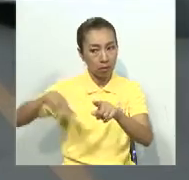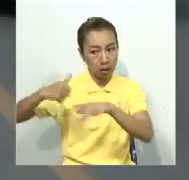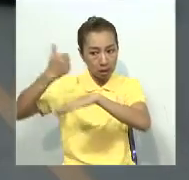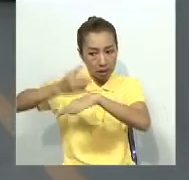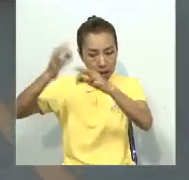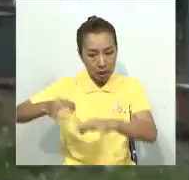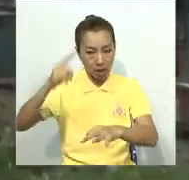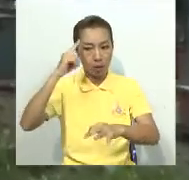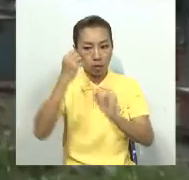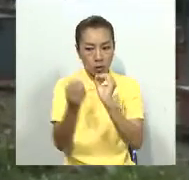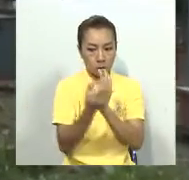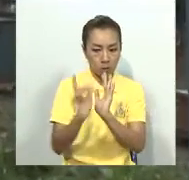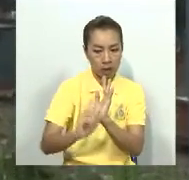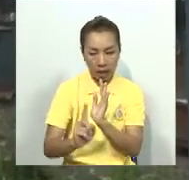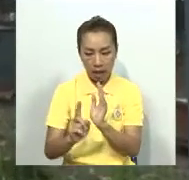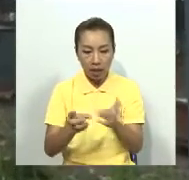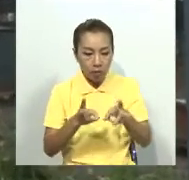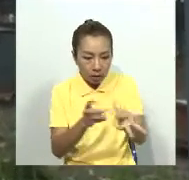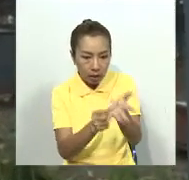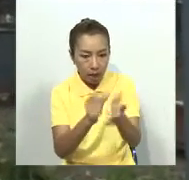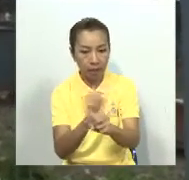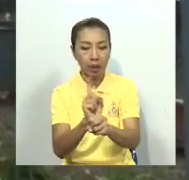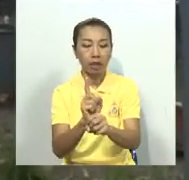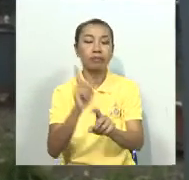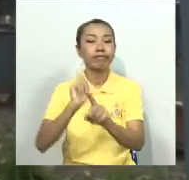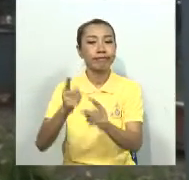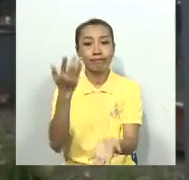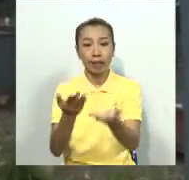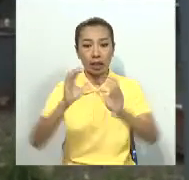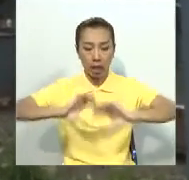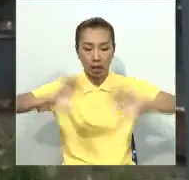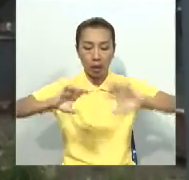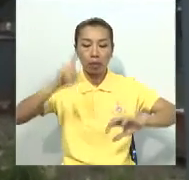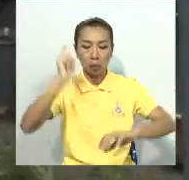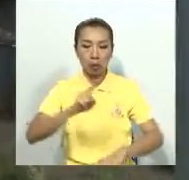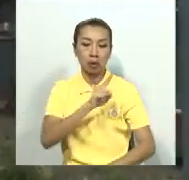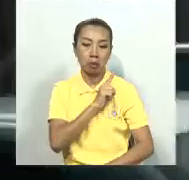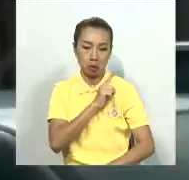ากษาเพื่อหาแนวทางแก้ไขนะคะซึ่งไม่ว่ายังไงก็ตามรัฐบาลก็จำเป็น